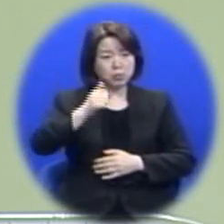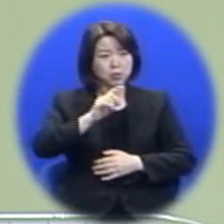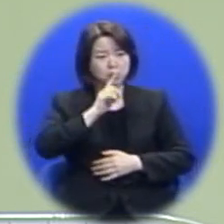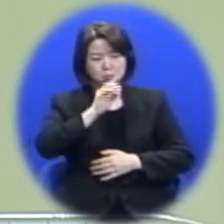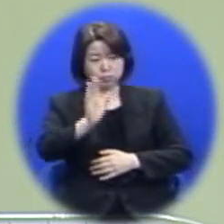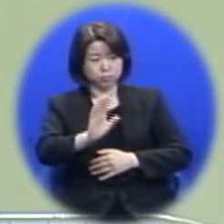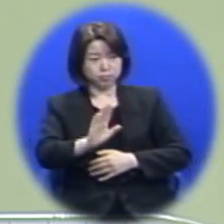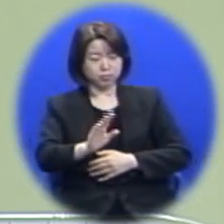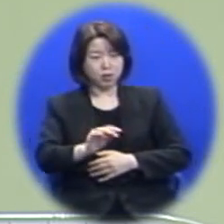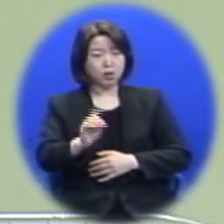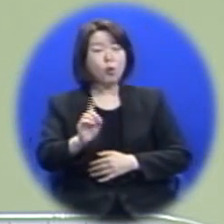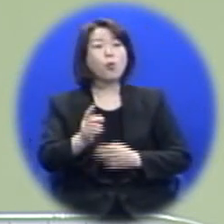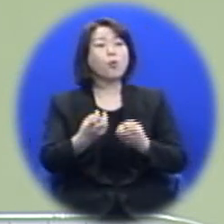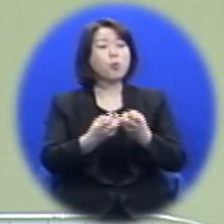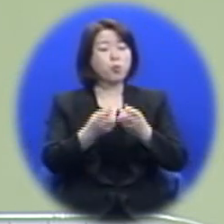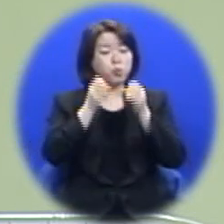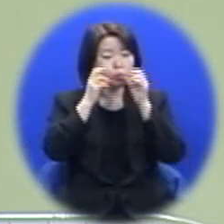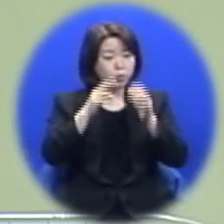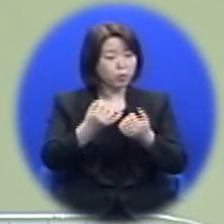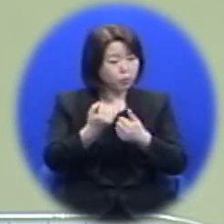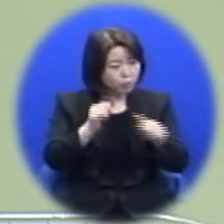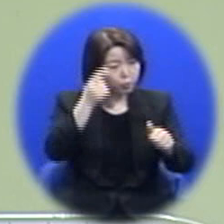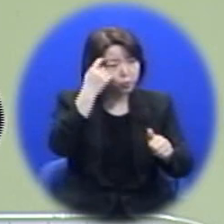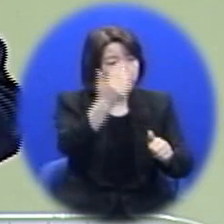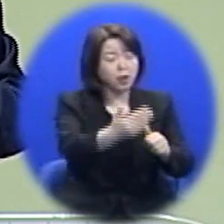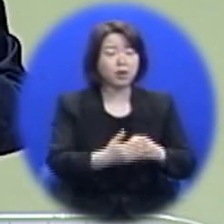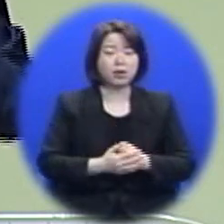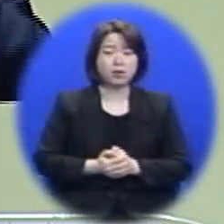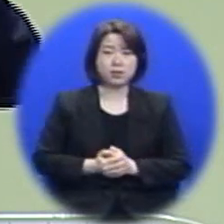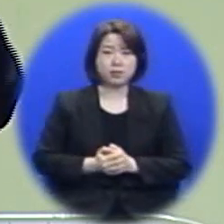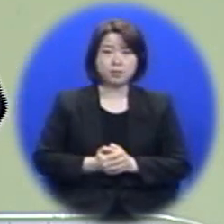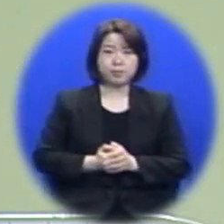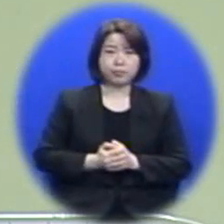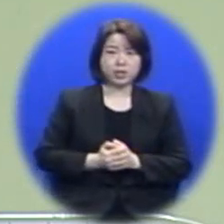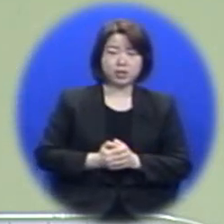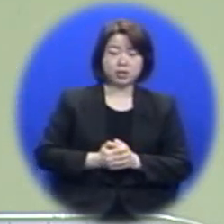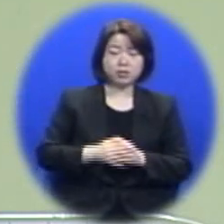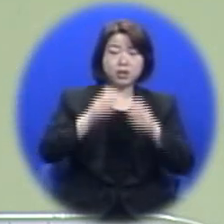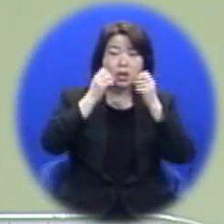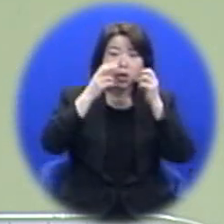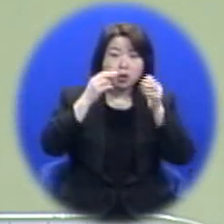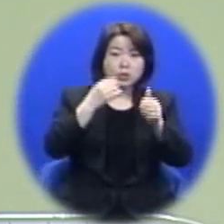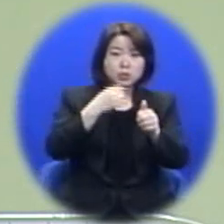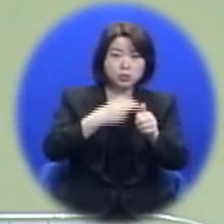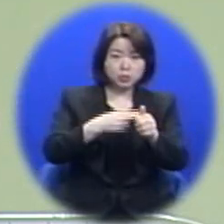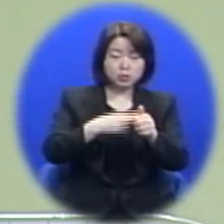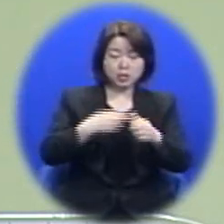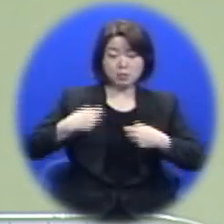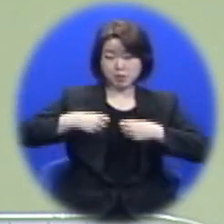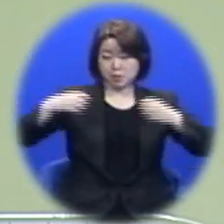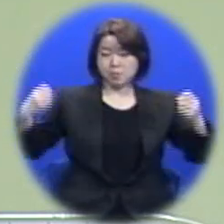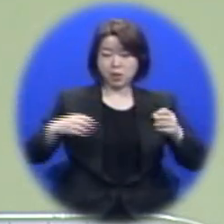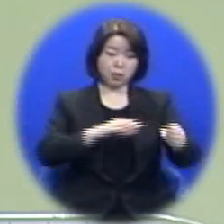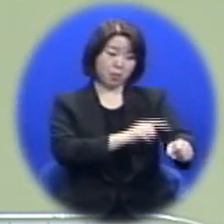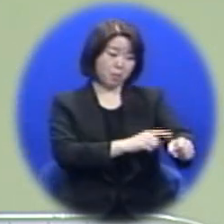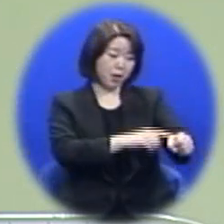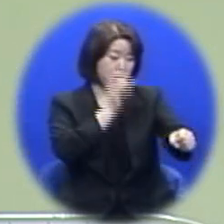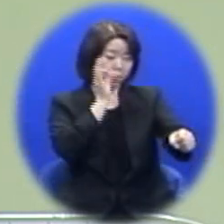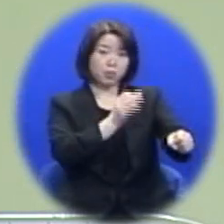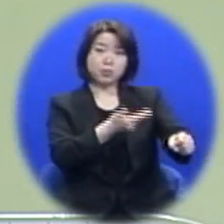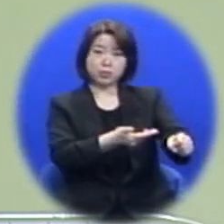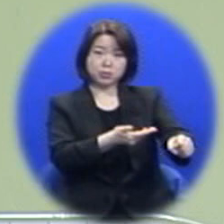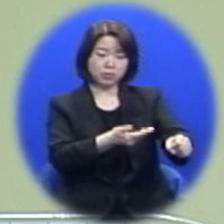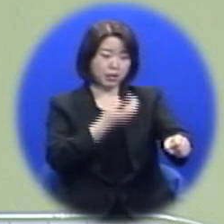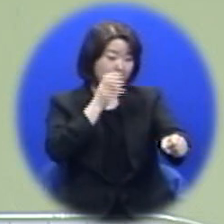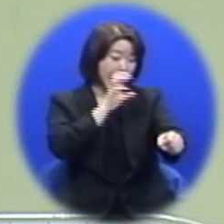안된다고 어떻게 선교사님이 이온을 하십니다 그땐 이 우두 술 버드 싶더니 팔을 보여주는데 물린 자국이